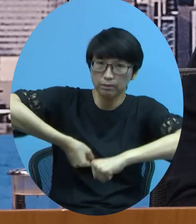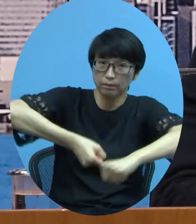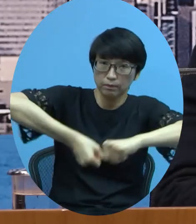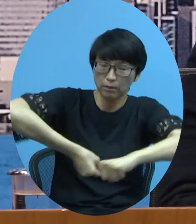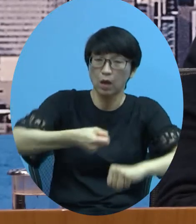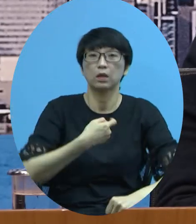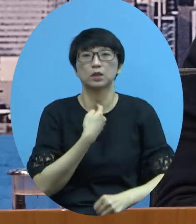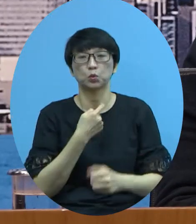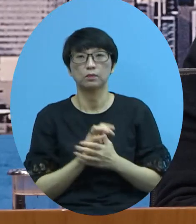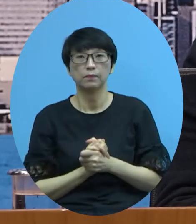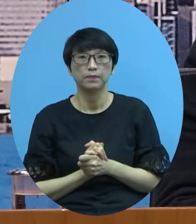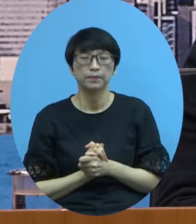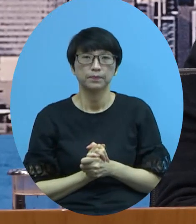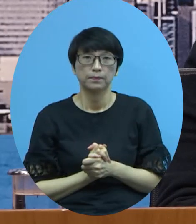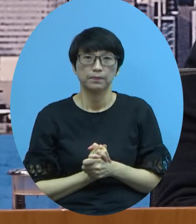嚇。